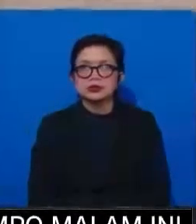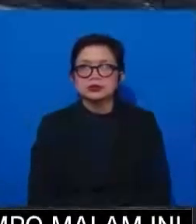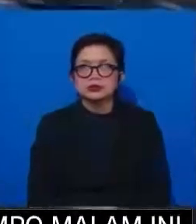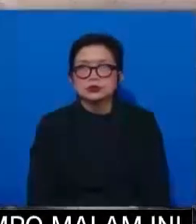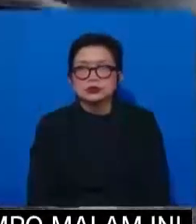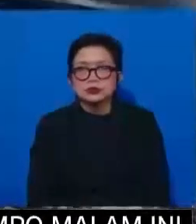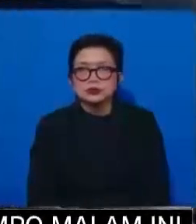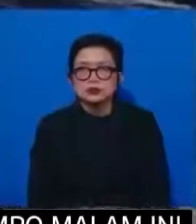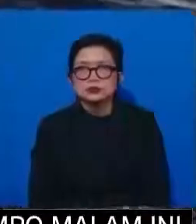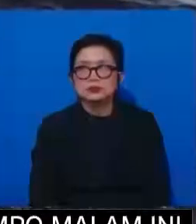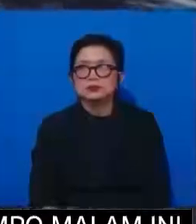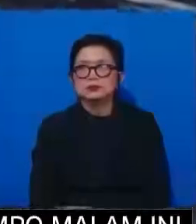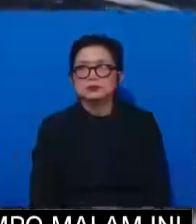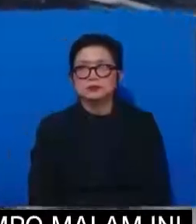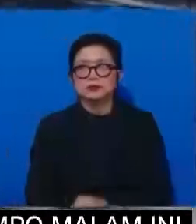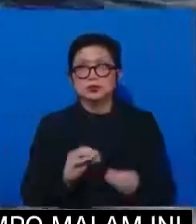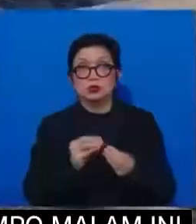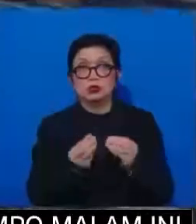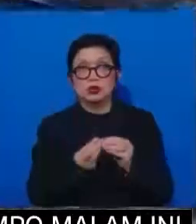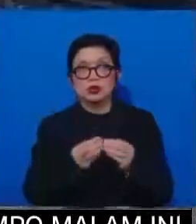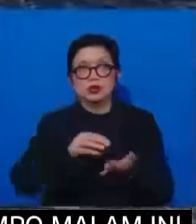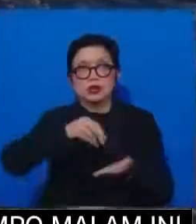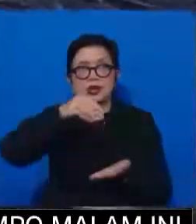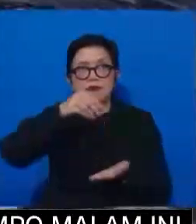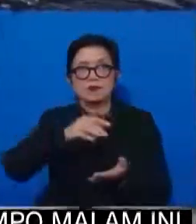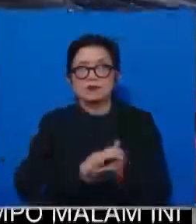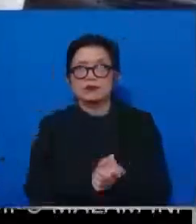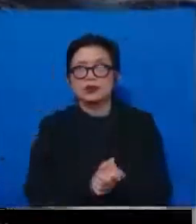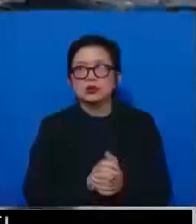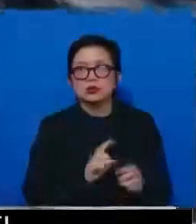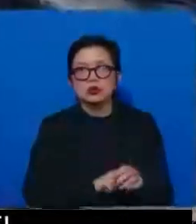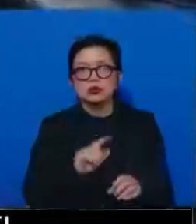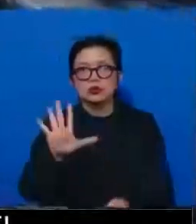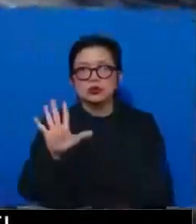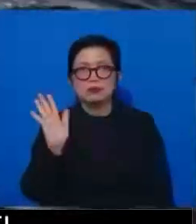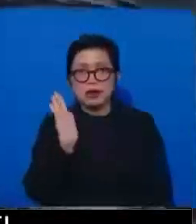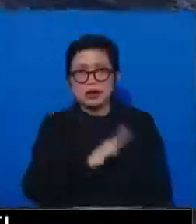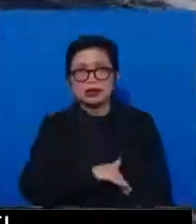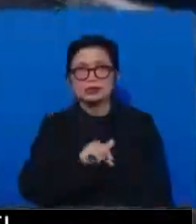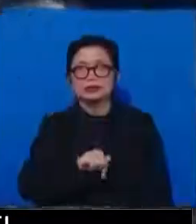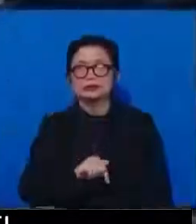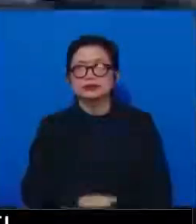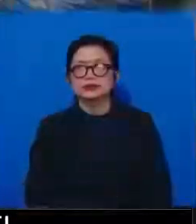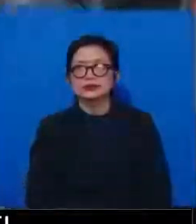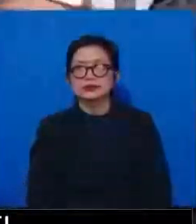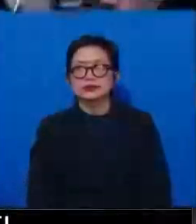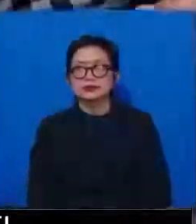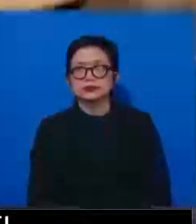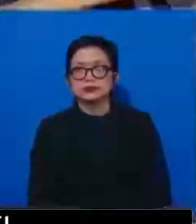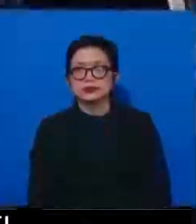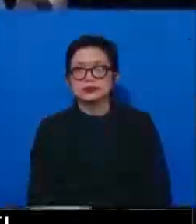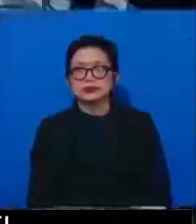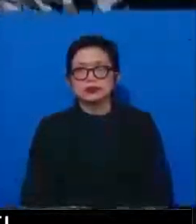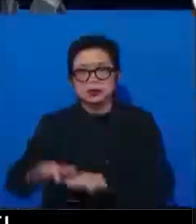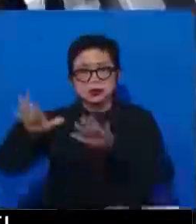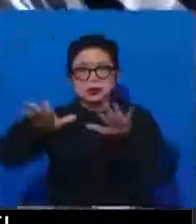Jadi untuk membuat garam itu butuh proses paling tidak 5 hari dari air laut diolah